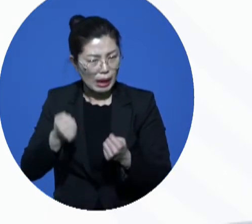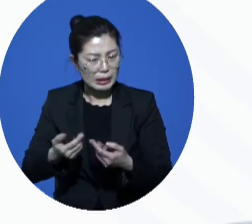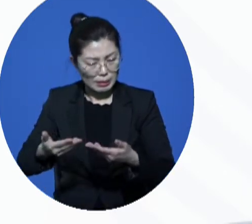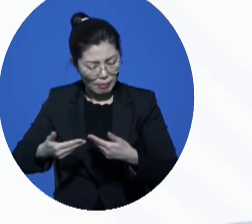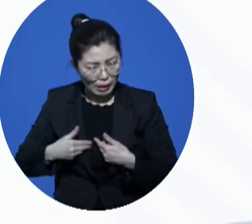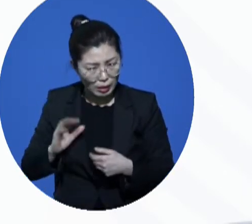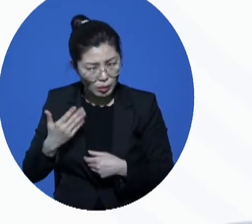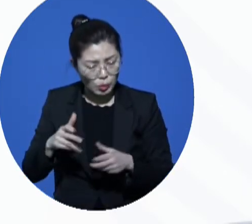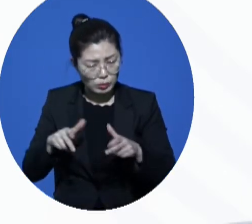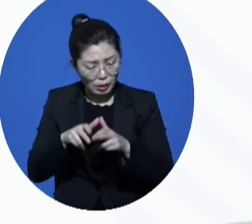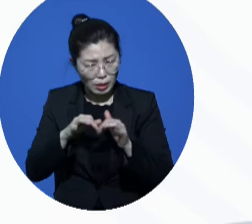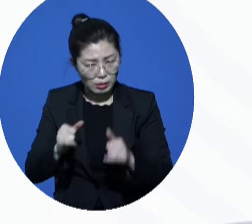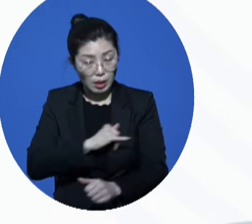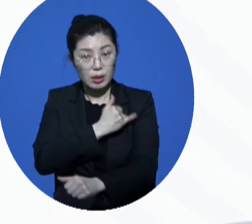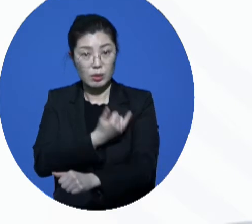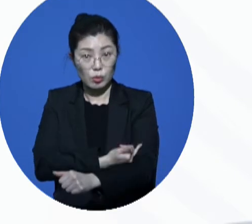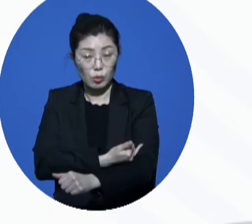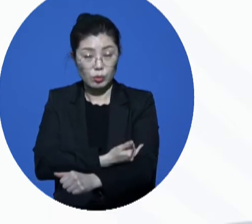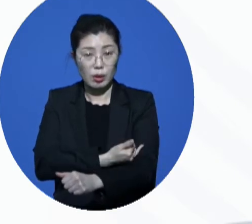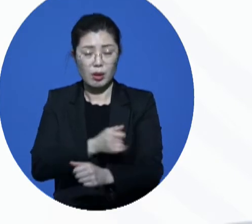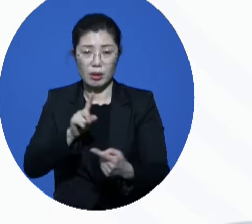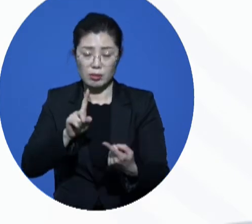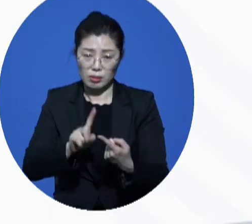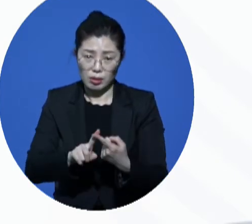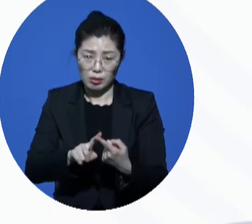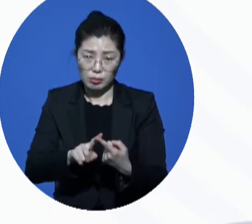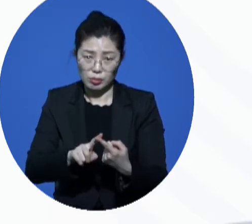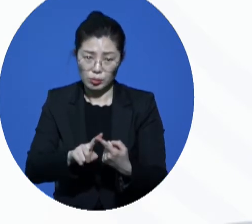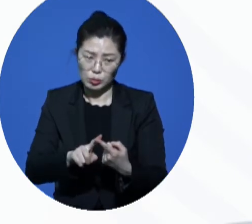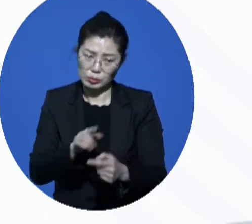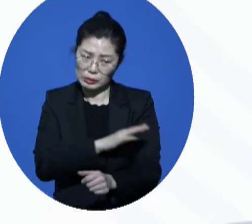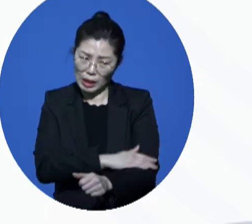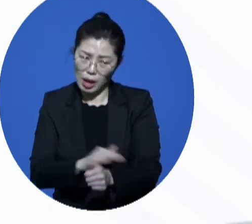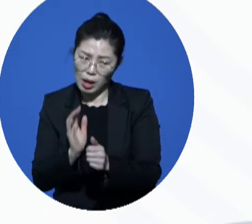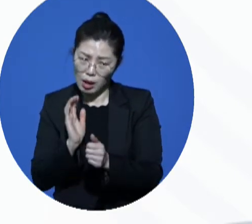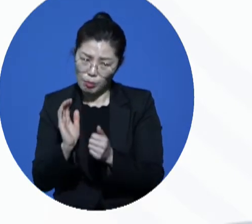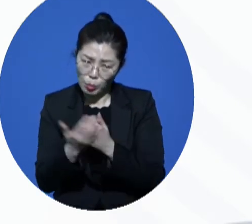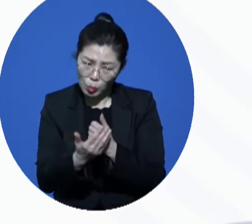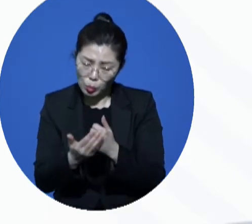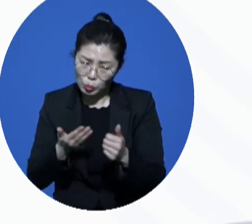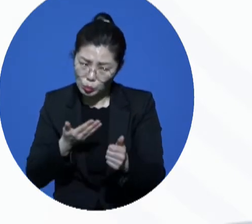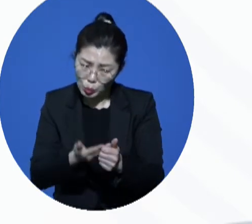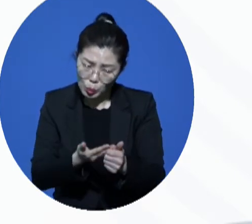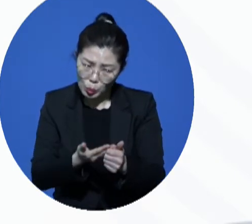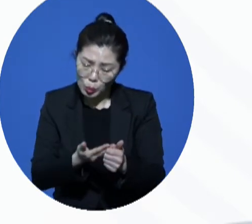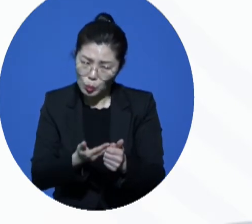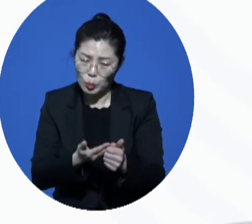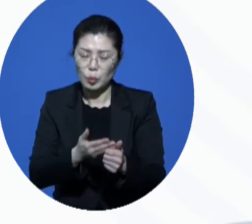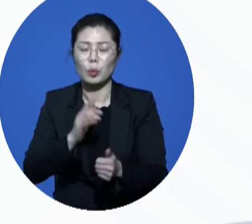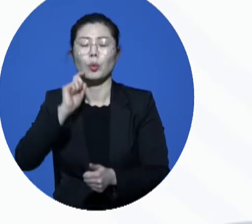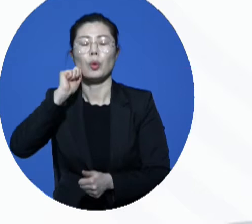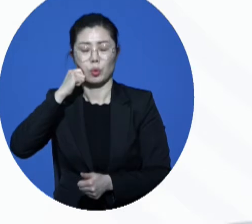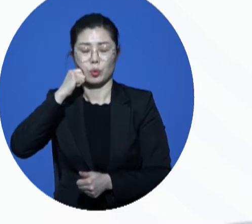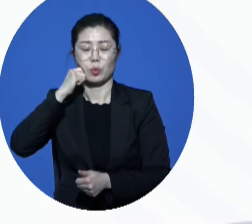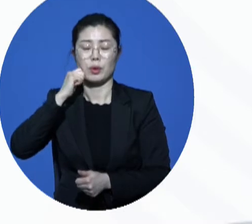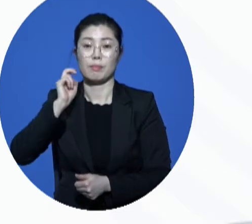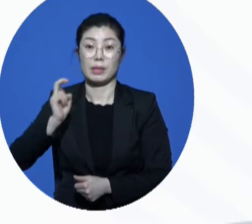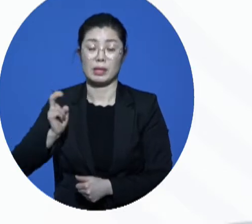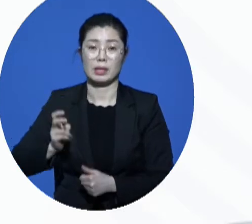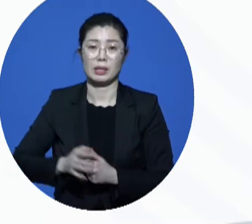상황에서 장애인의 인권이 종사자와의 관계에서 제대로 지켜지리란 보장을 약속할 수가 없게 되는 거죠. 또